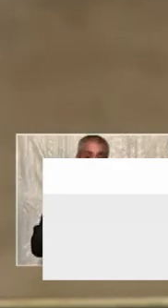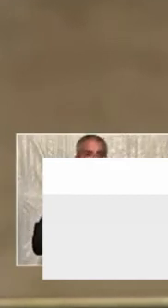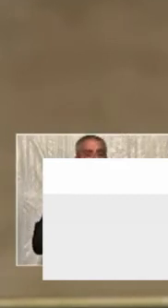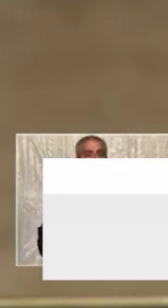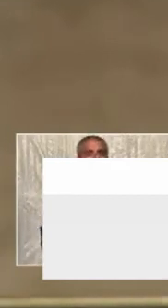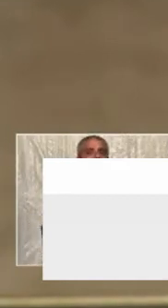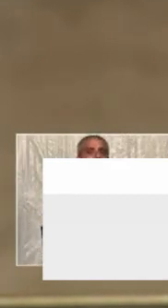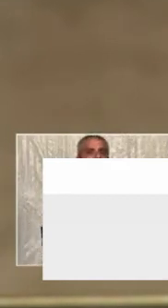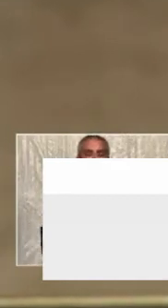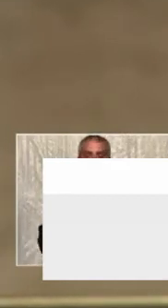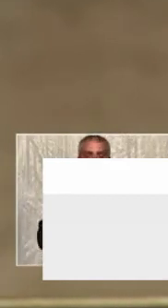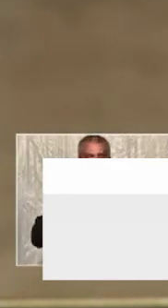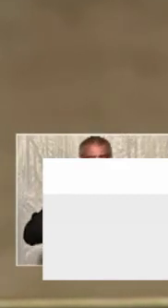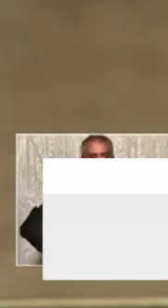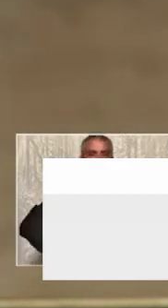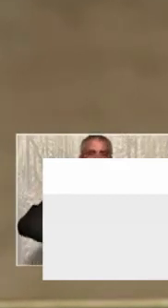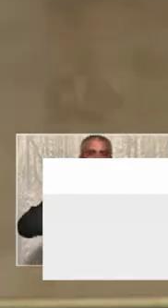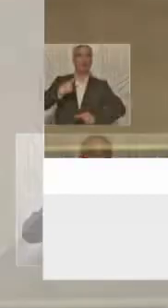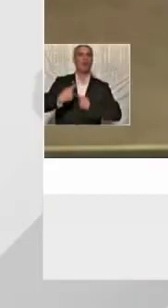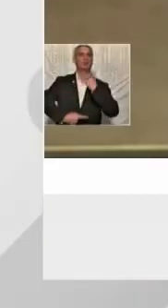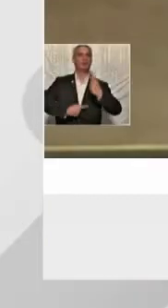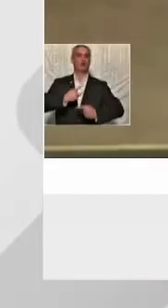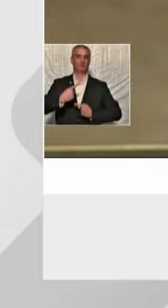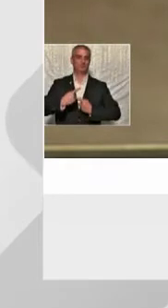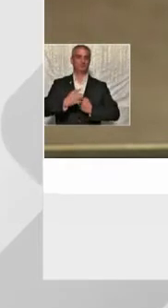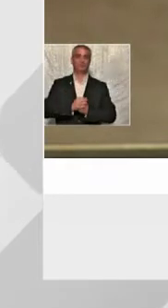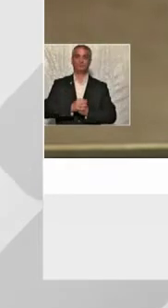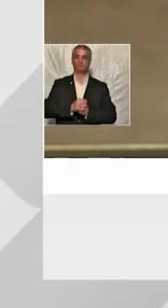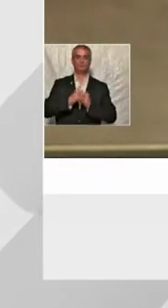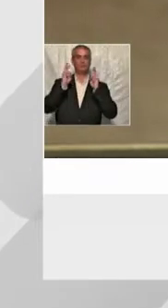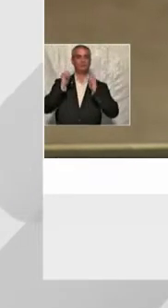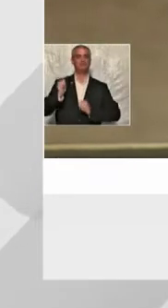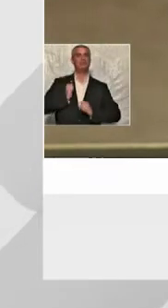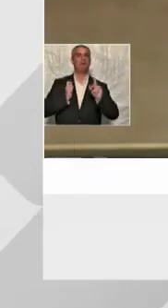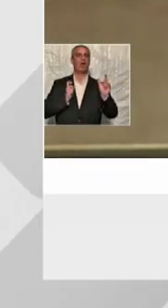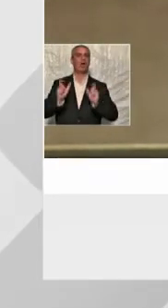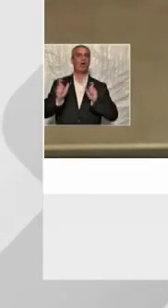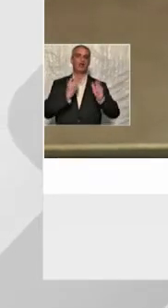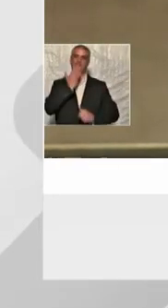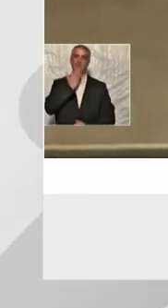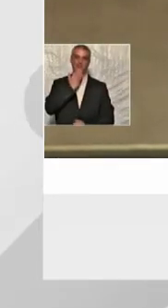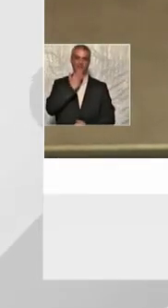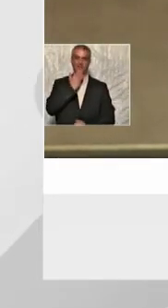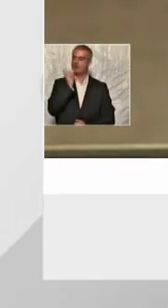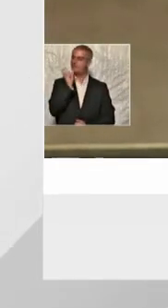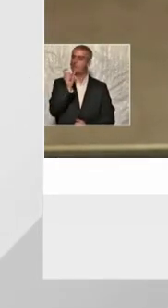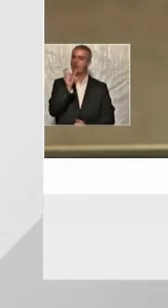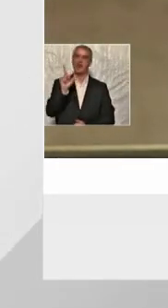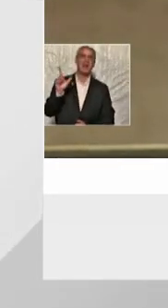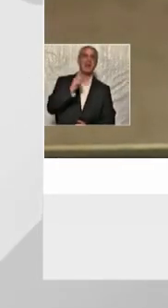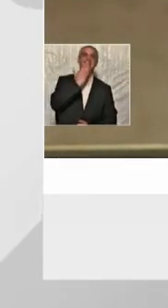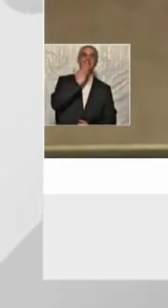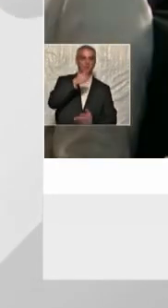התרפקות אולי על העבר, על ההיסטוריה. אז אומר לכך שני דברים. ראשית, התרפקות איננה סוג של